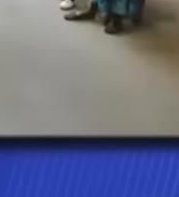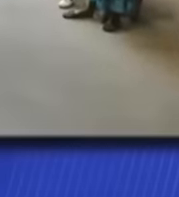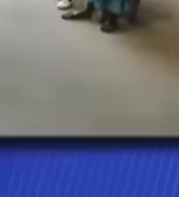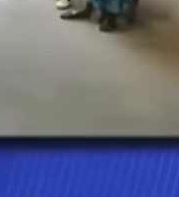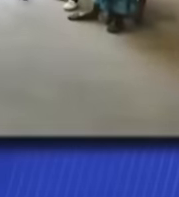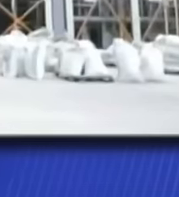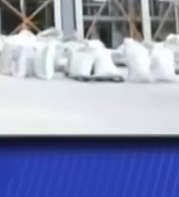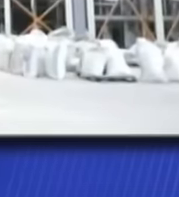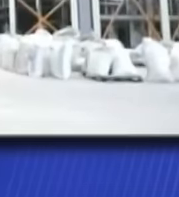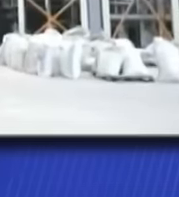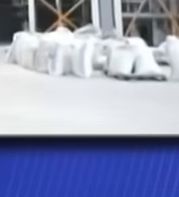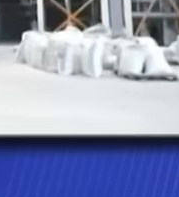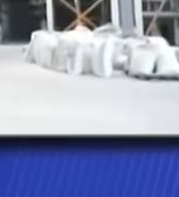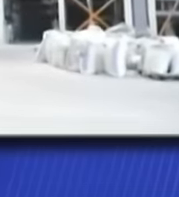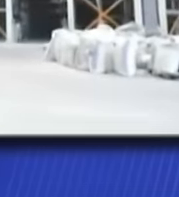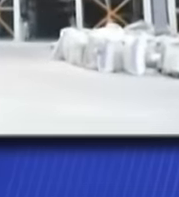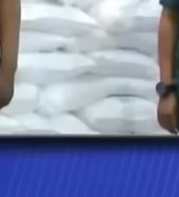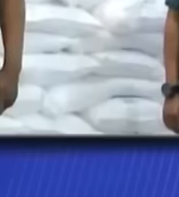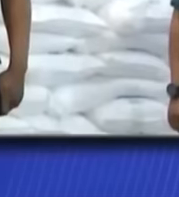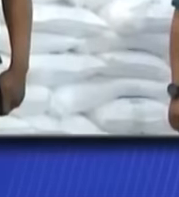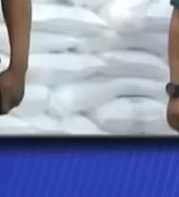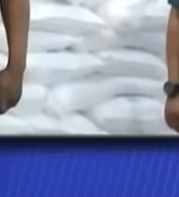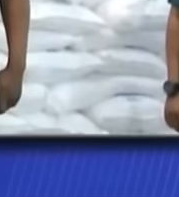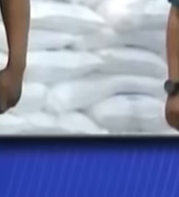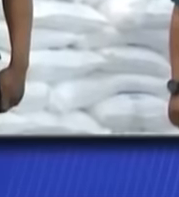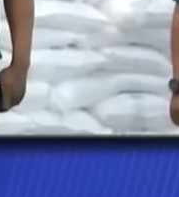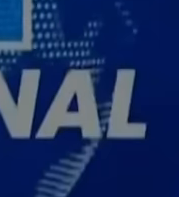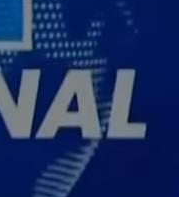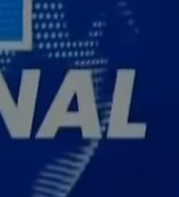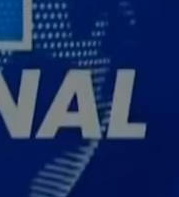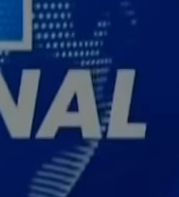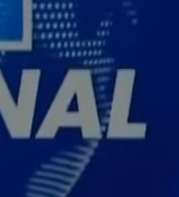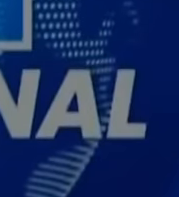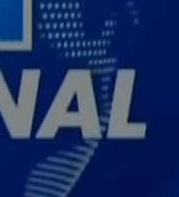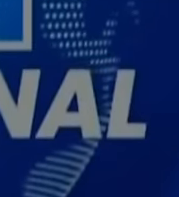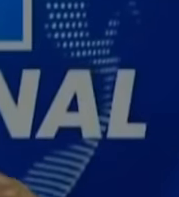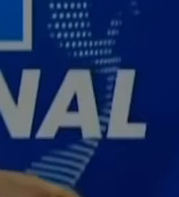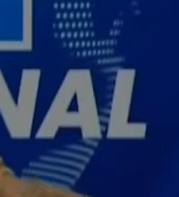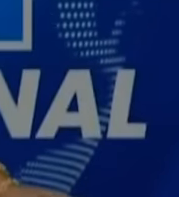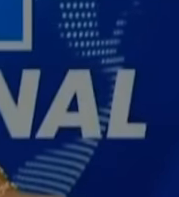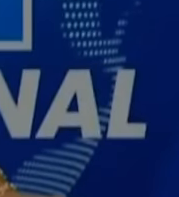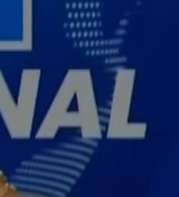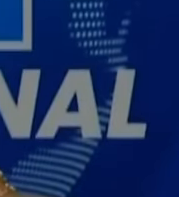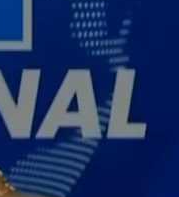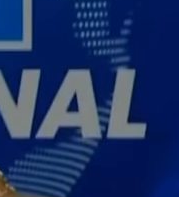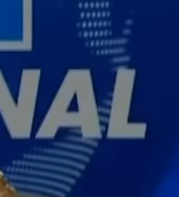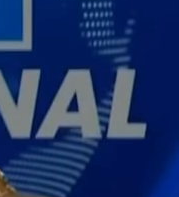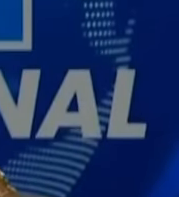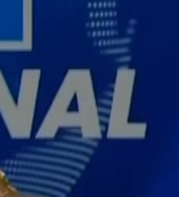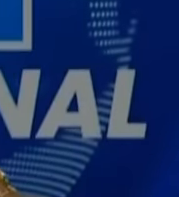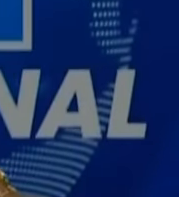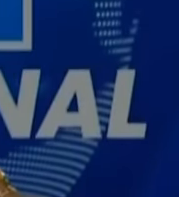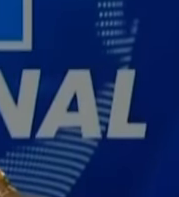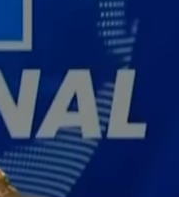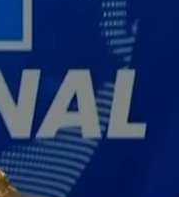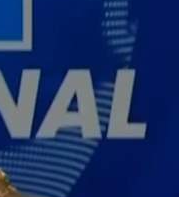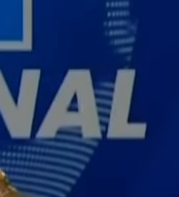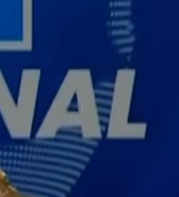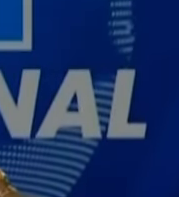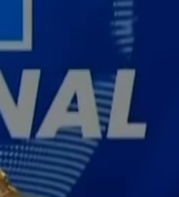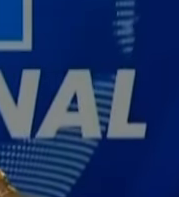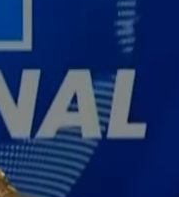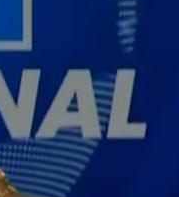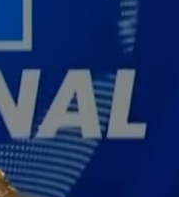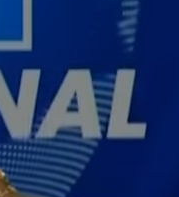en uniforme de la disponibilité des stocks. Voilà tout pour les titres. Mesdames, Messieurs, bonsoir. Bienvenue aux 20h.